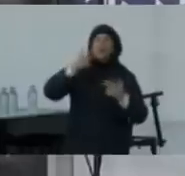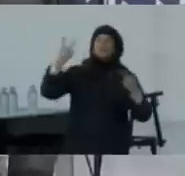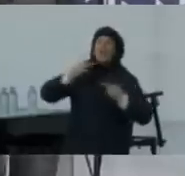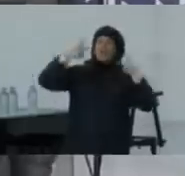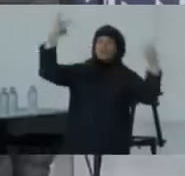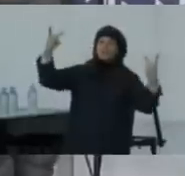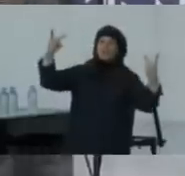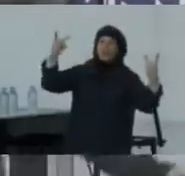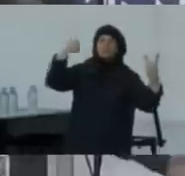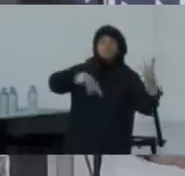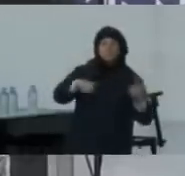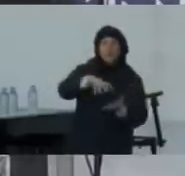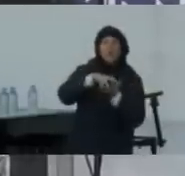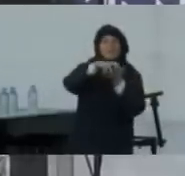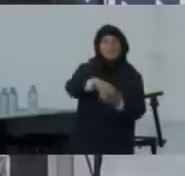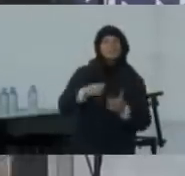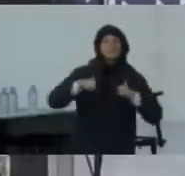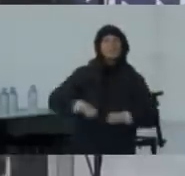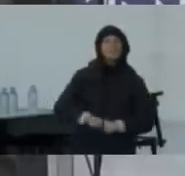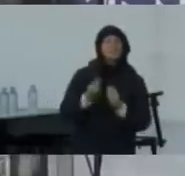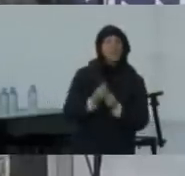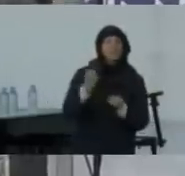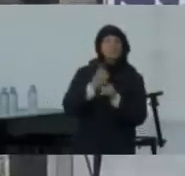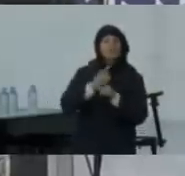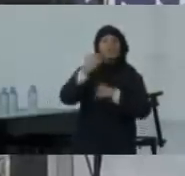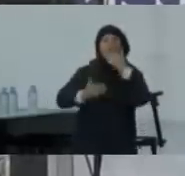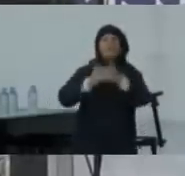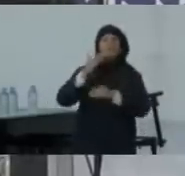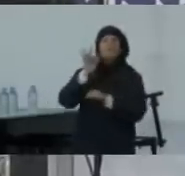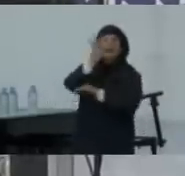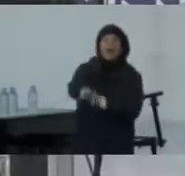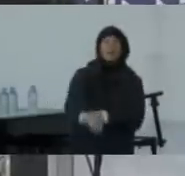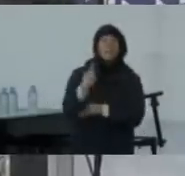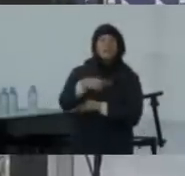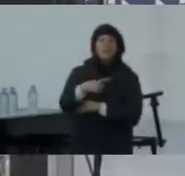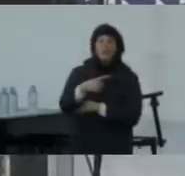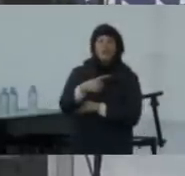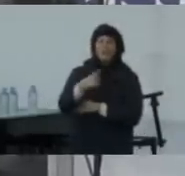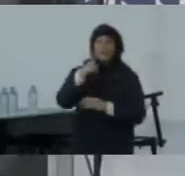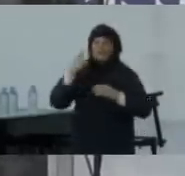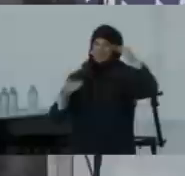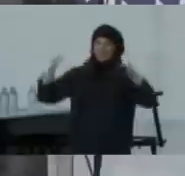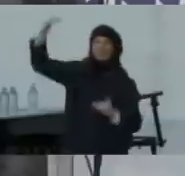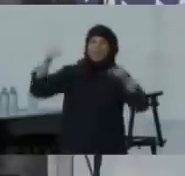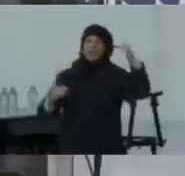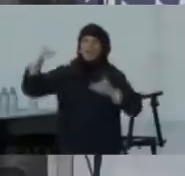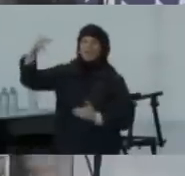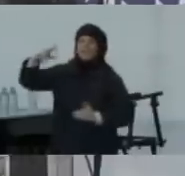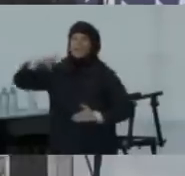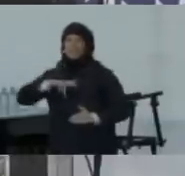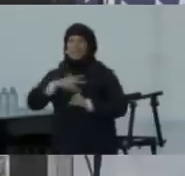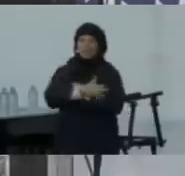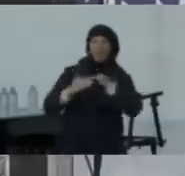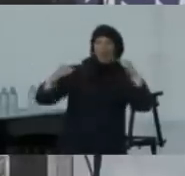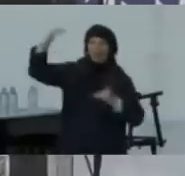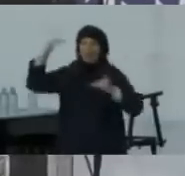il nostro reddito di cittadinanza, per andare verso qualche cosa, per stringere la forbice che si allarga sempre di più. Hanno